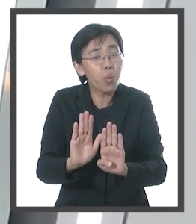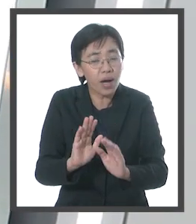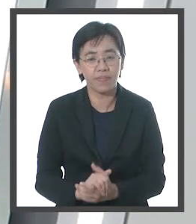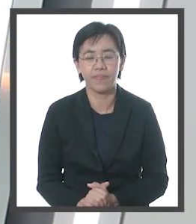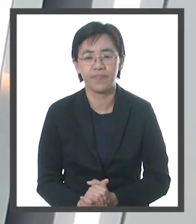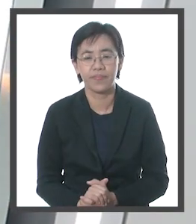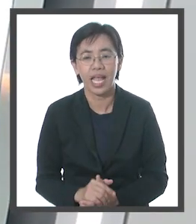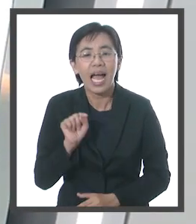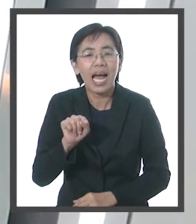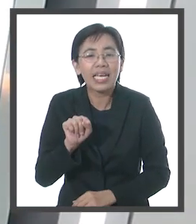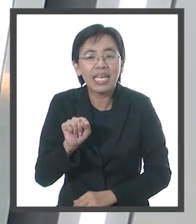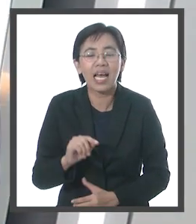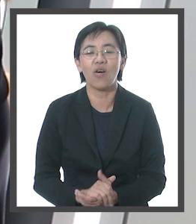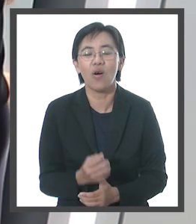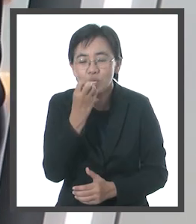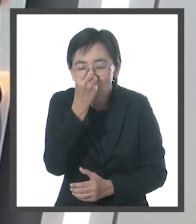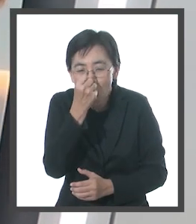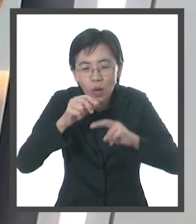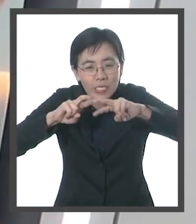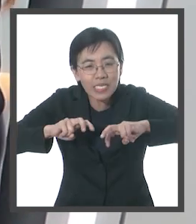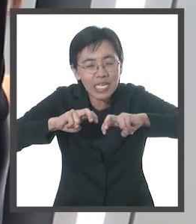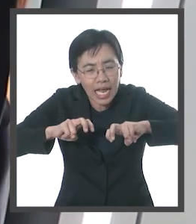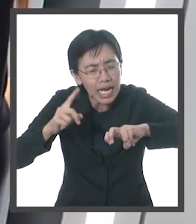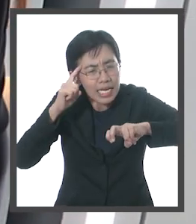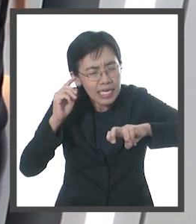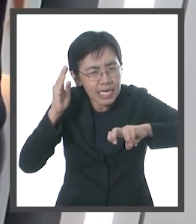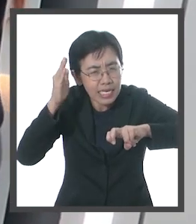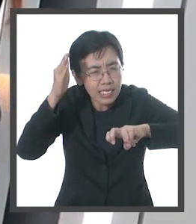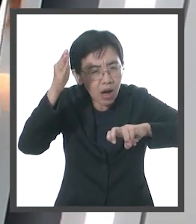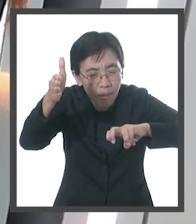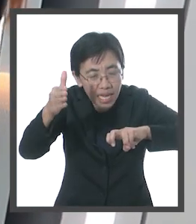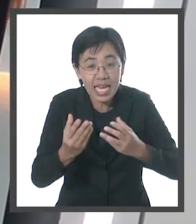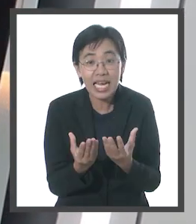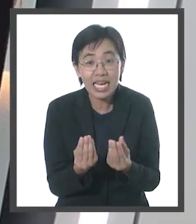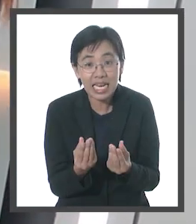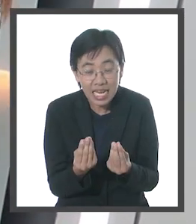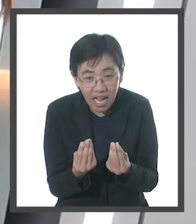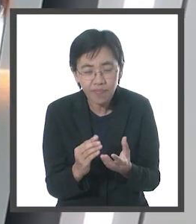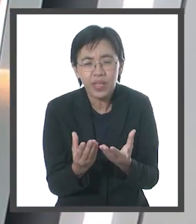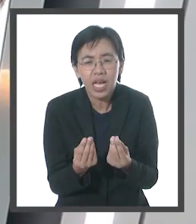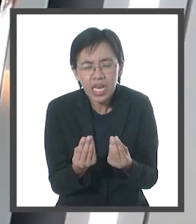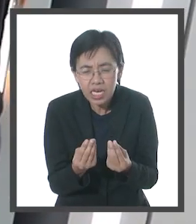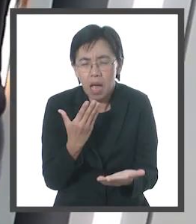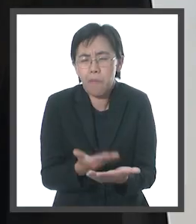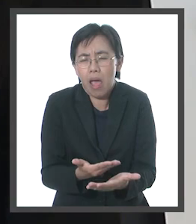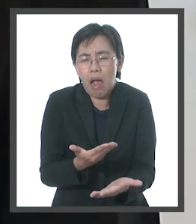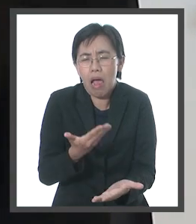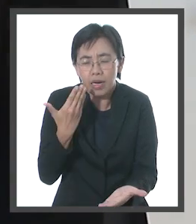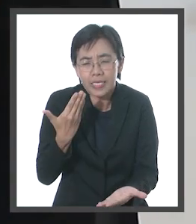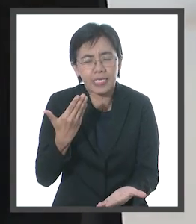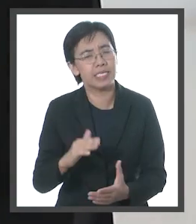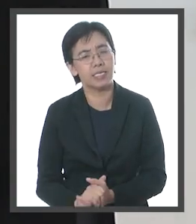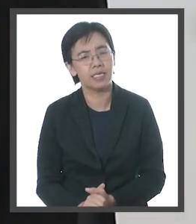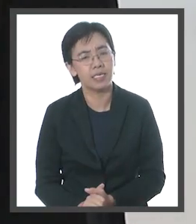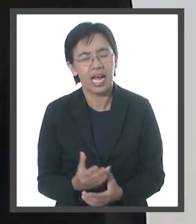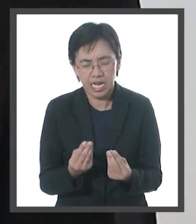าอันนี้เราทำการทดลองว่าในอนาคตนะคะดินเนี่ยพื้นที่ดินเนี่ยแพงมากเราก็จะ